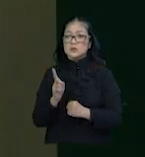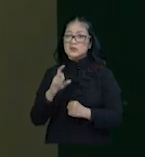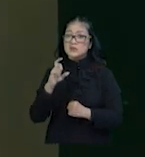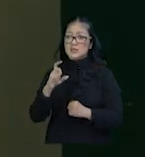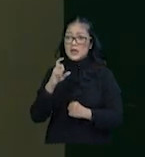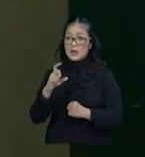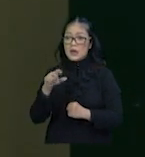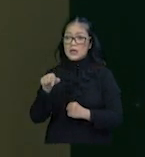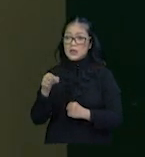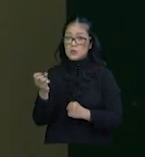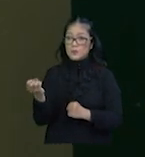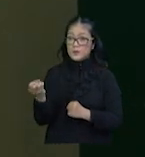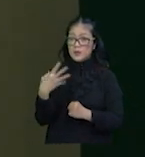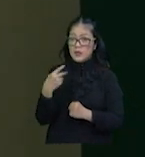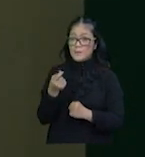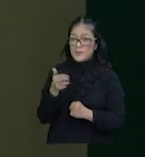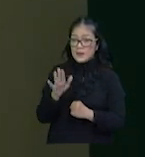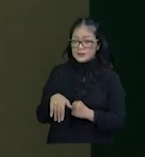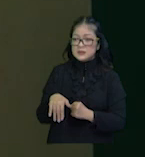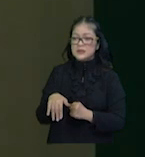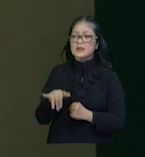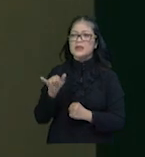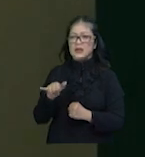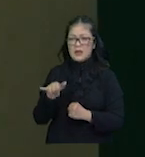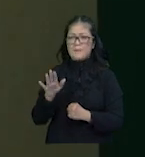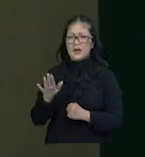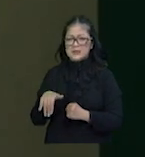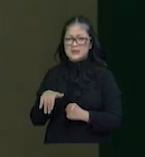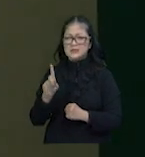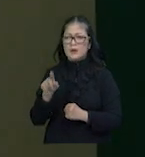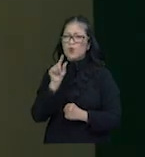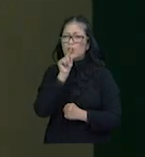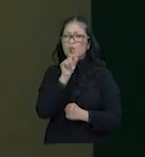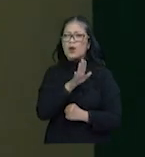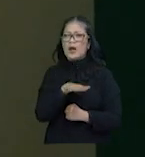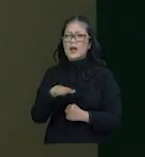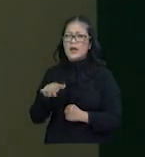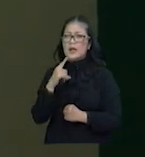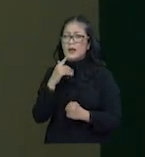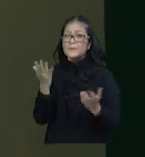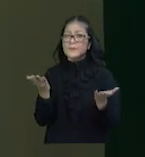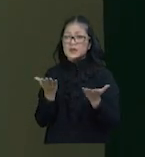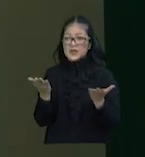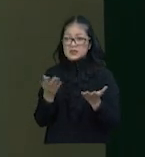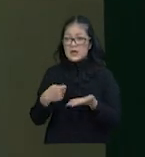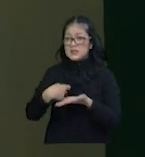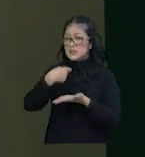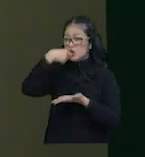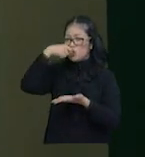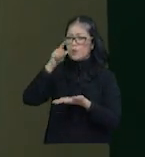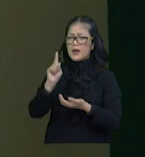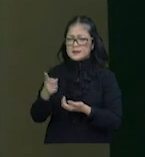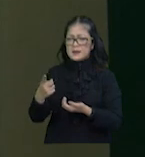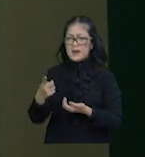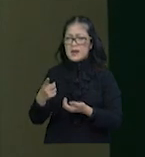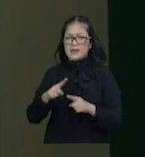Bu? Sementara masih, ini? Masih. Iya, cuman soalnya untuk anak-anak kan biasanya memang lebih suka sirup, ya, Mas. Berarti tidak melayani, Bu, ya?